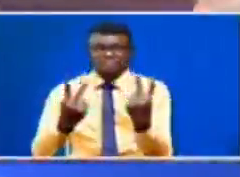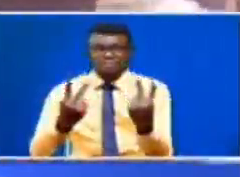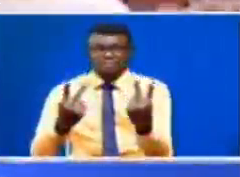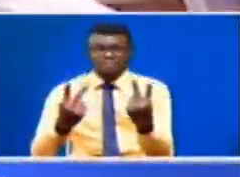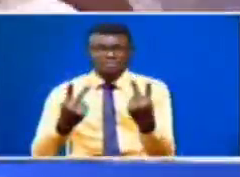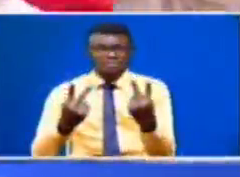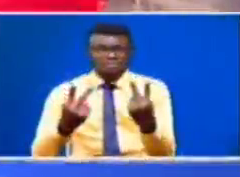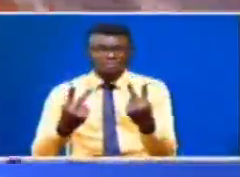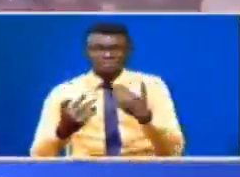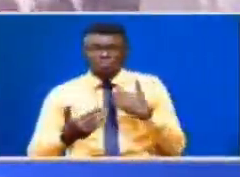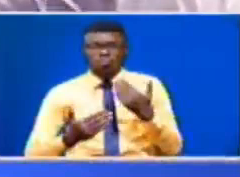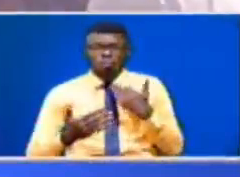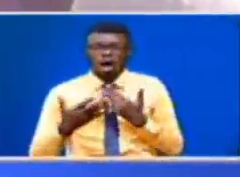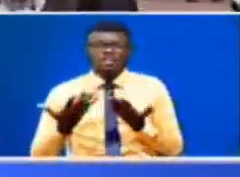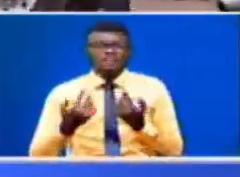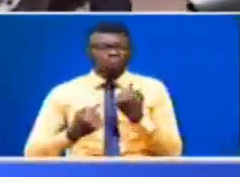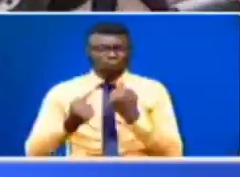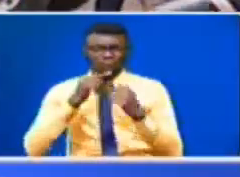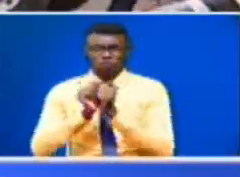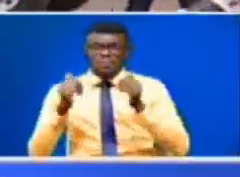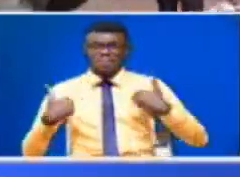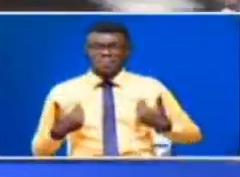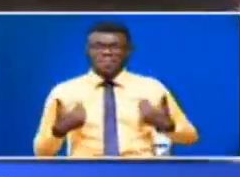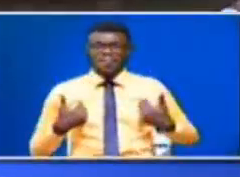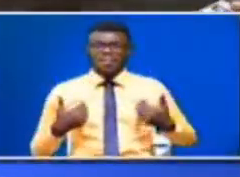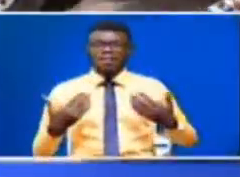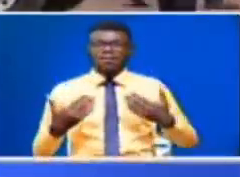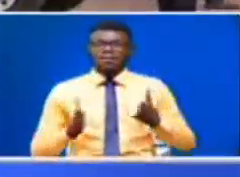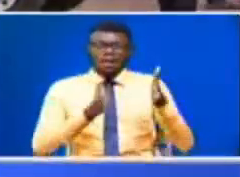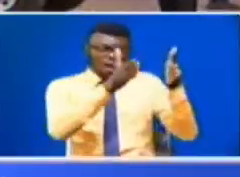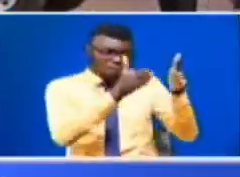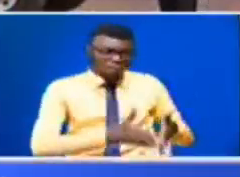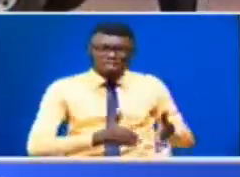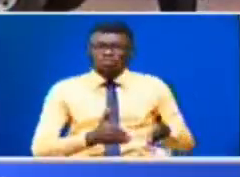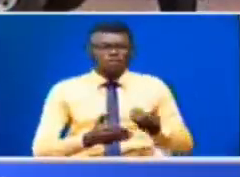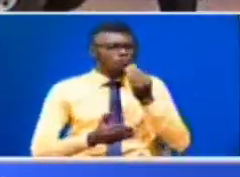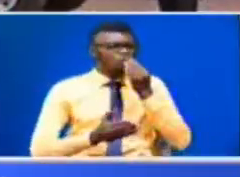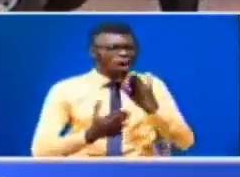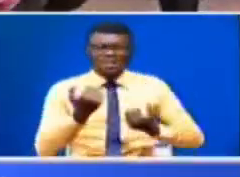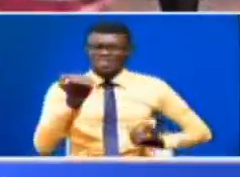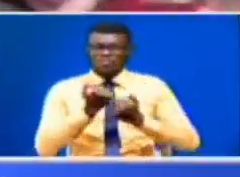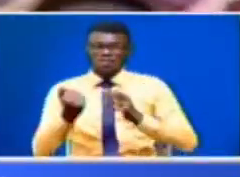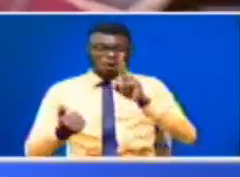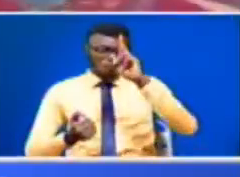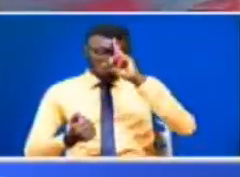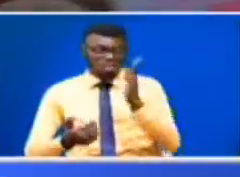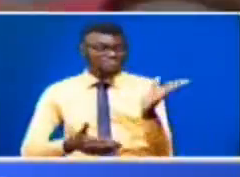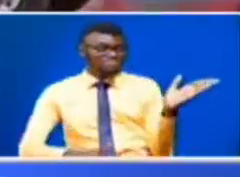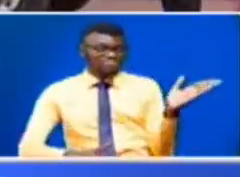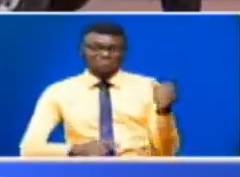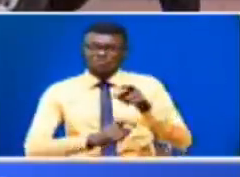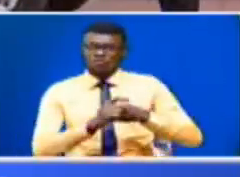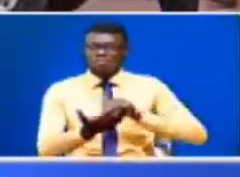I've realized that I want to talk to people. Moja wapo wa mashabiki wake wakuu ni afisa huyu wa polisi kutoka kituo